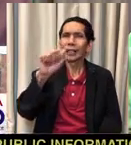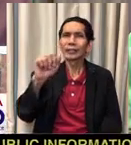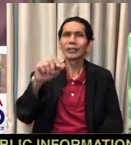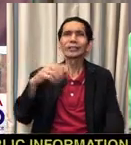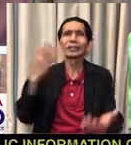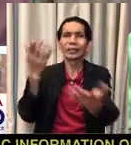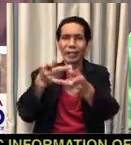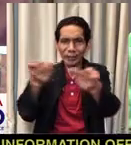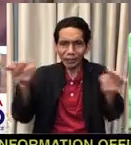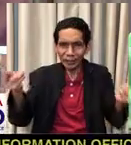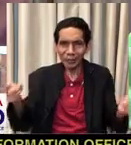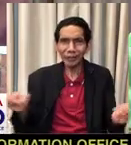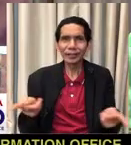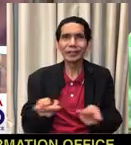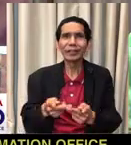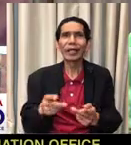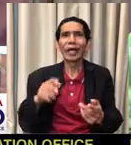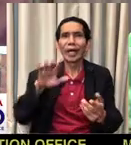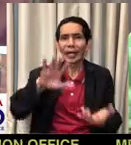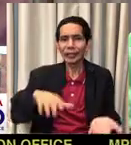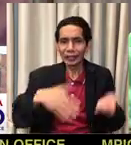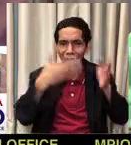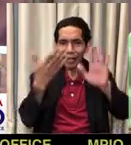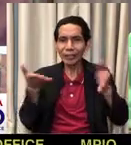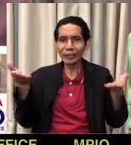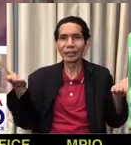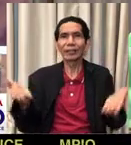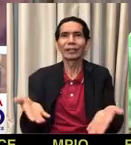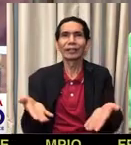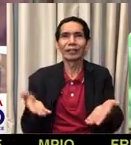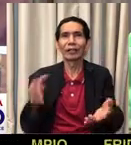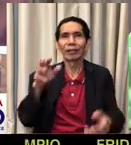there. And they die there.